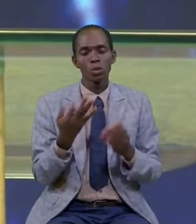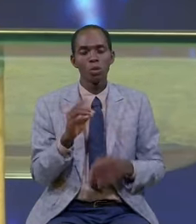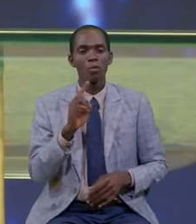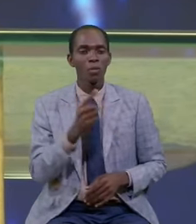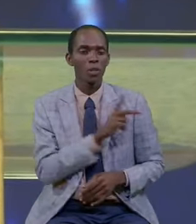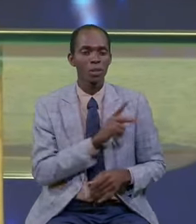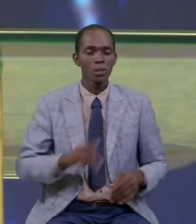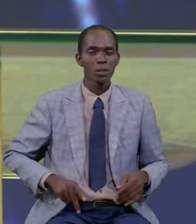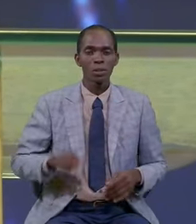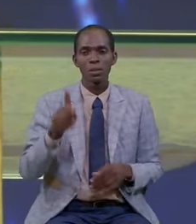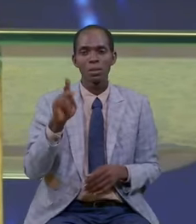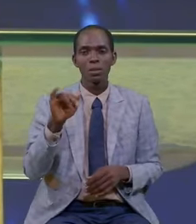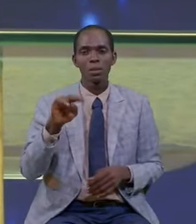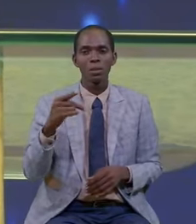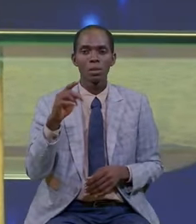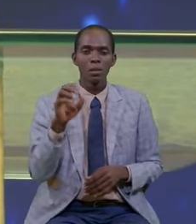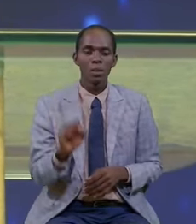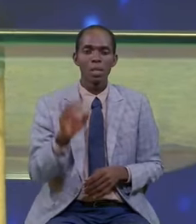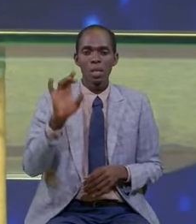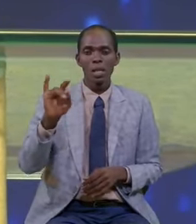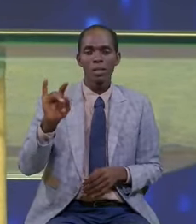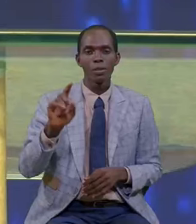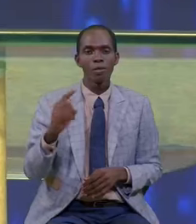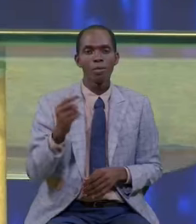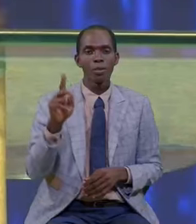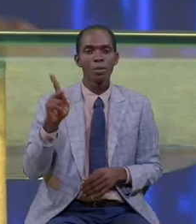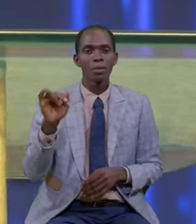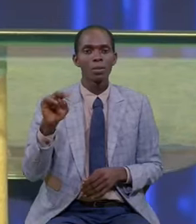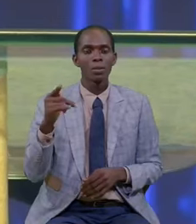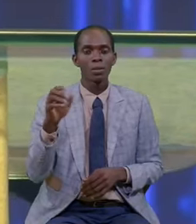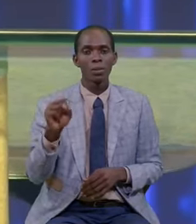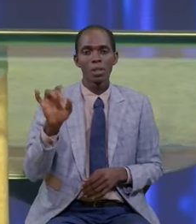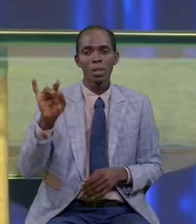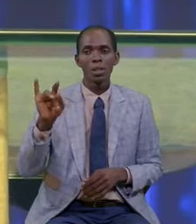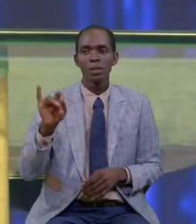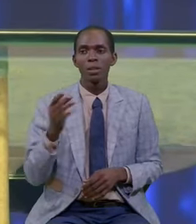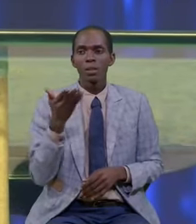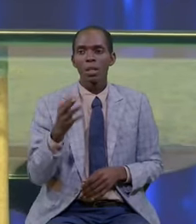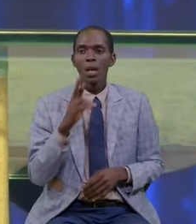chapitre 18. 1er Roi 18. Nous allons voir trois points. Numéro 1.